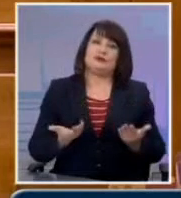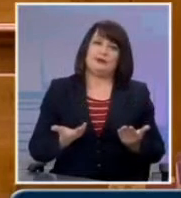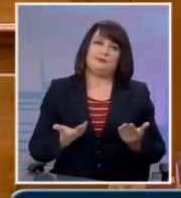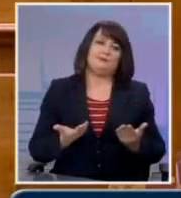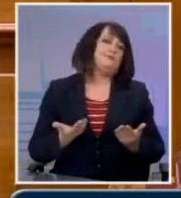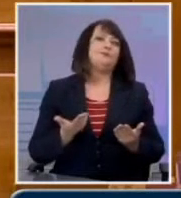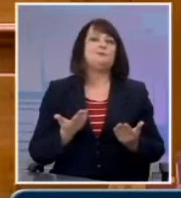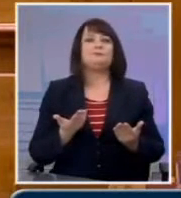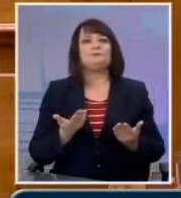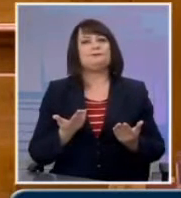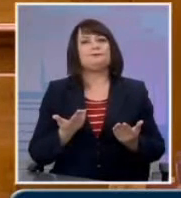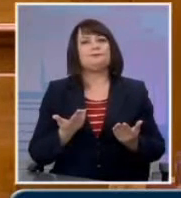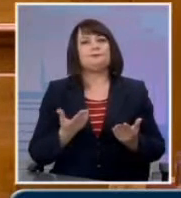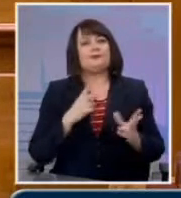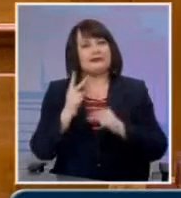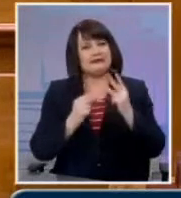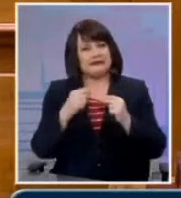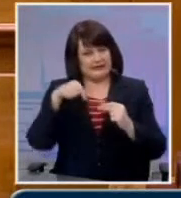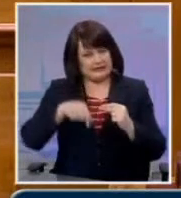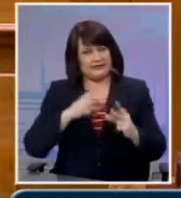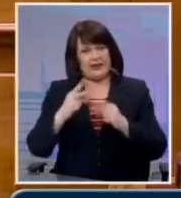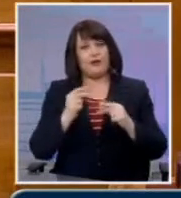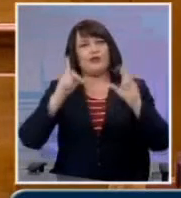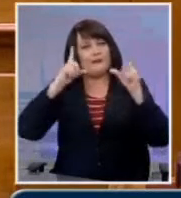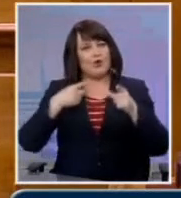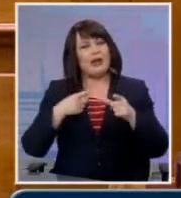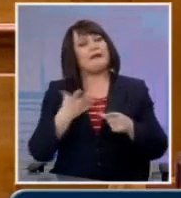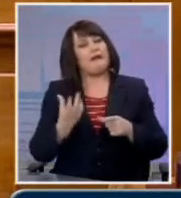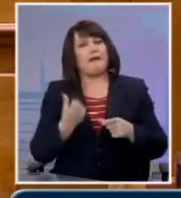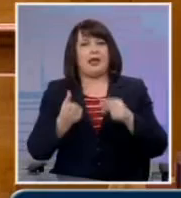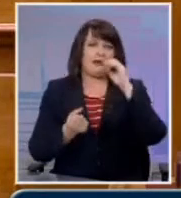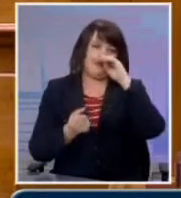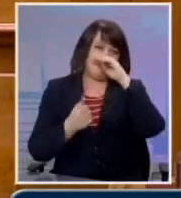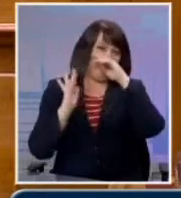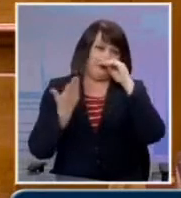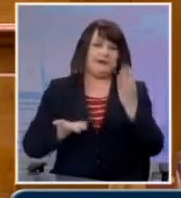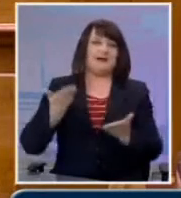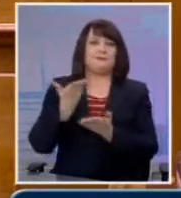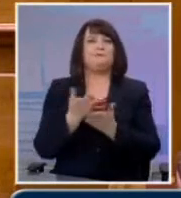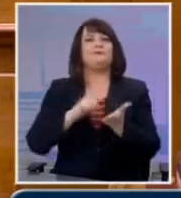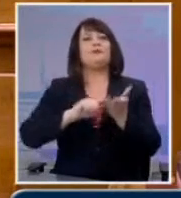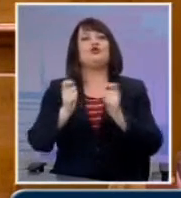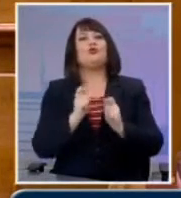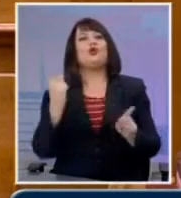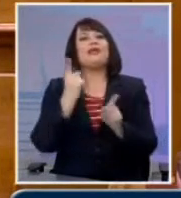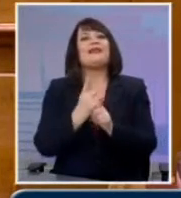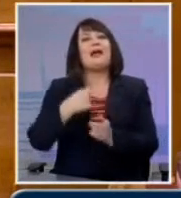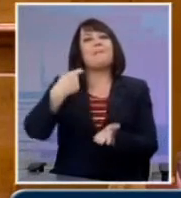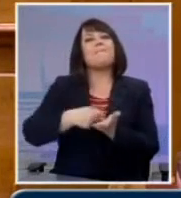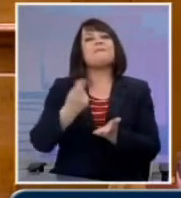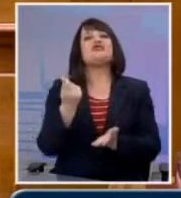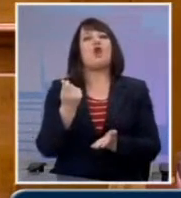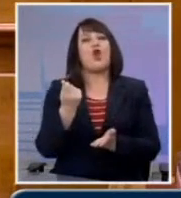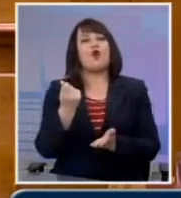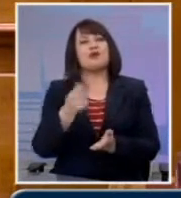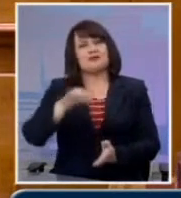ότι λειτουργήσε η συζήτηση στο Κοινοβούλιο και η Δημοκρατία. Όταν κατατέθηκε η τροπολογία για τα ειδικά μισθολόγια,